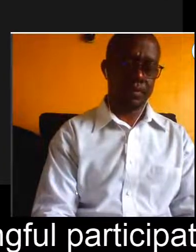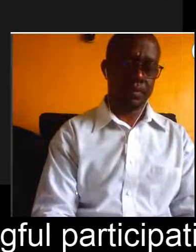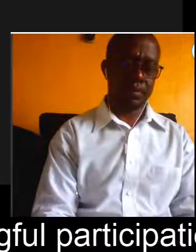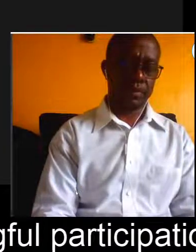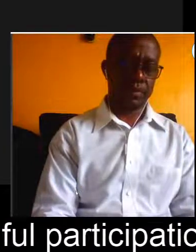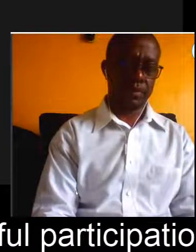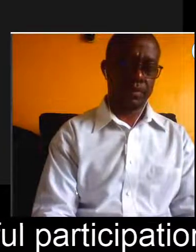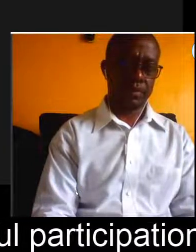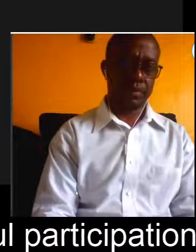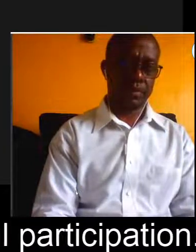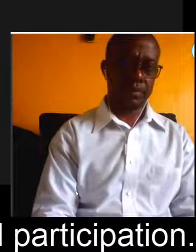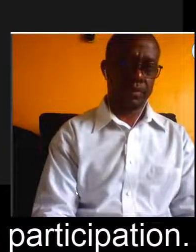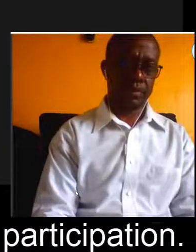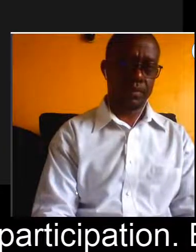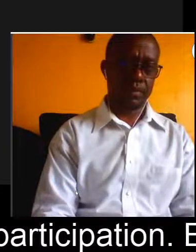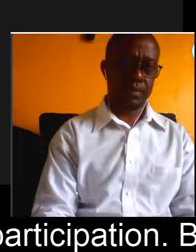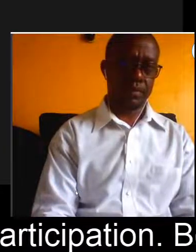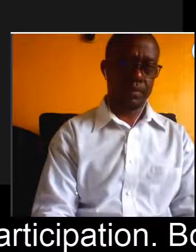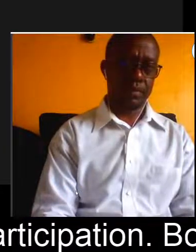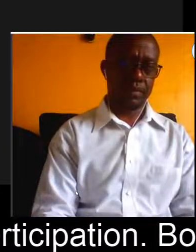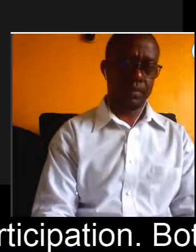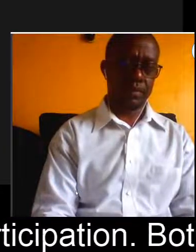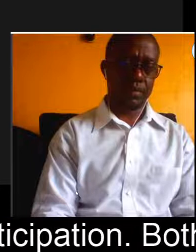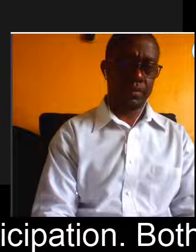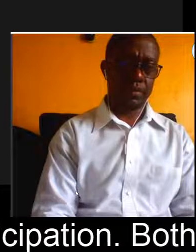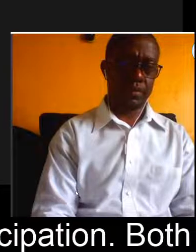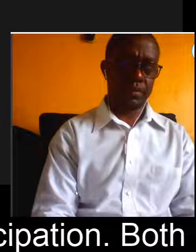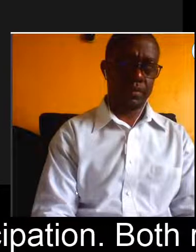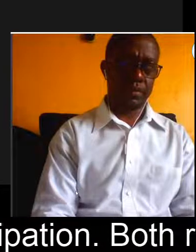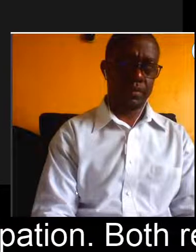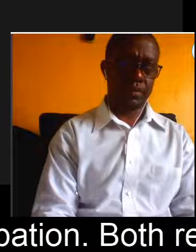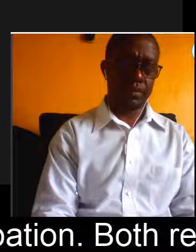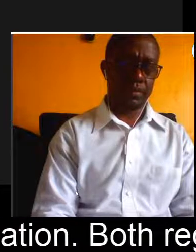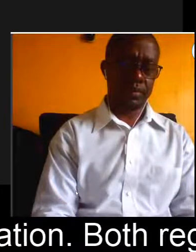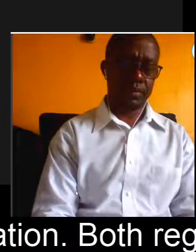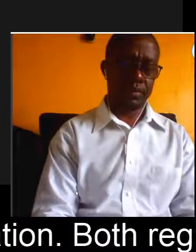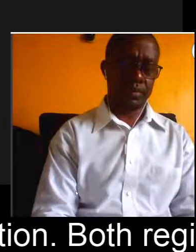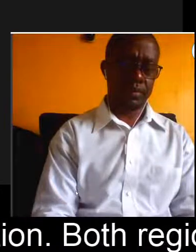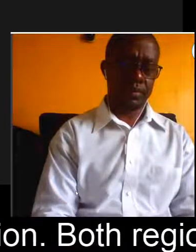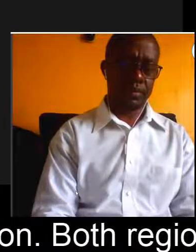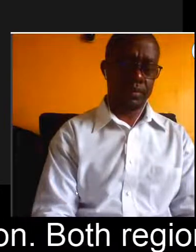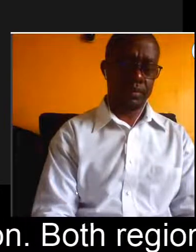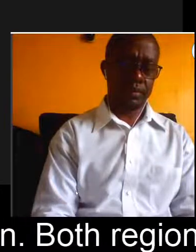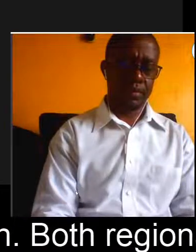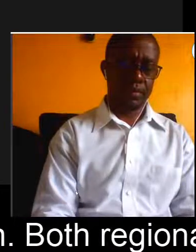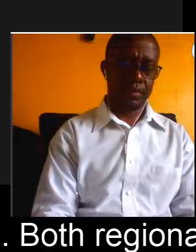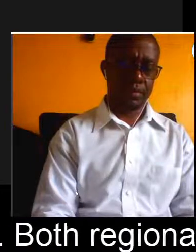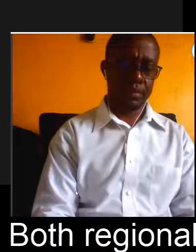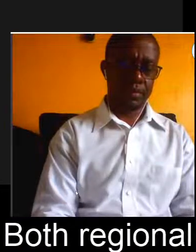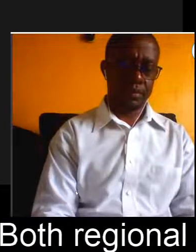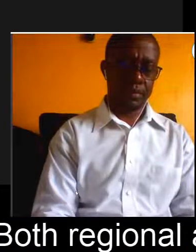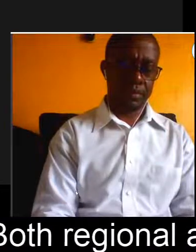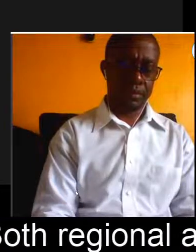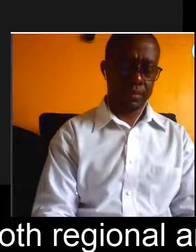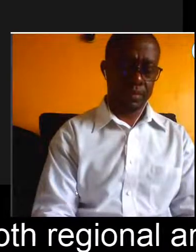d'autres problèmes qu'on note ici au Burundi, qui viennent, comme par exemple, je voulais te dire,